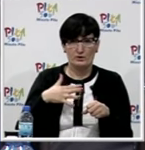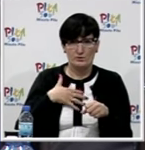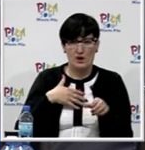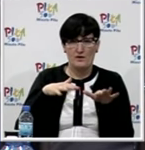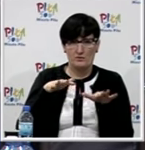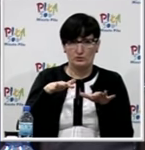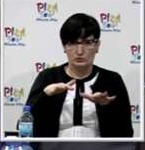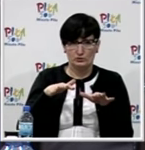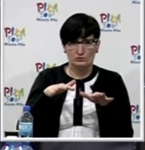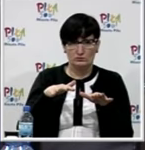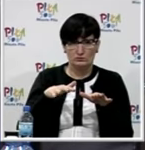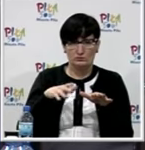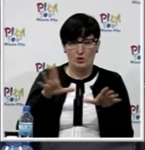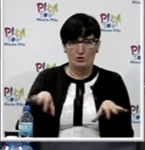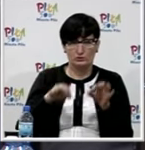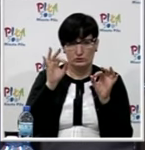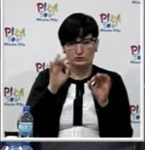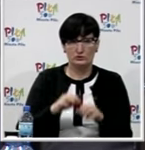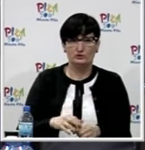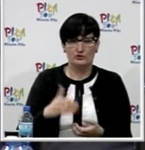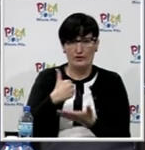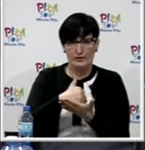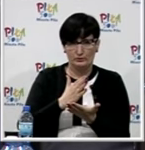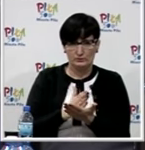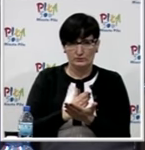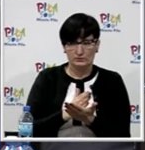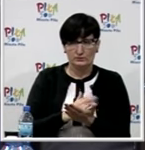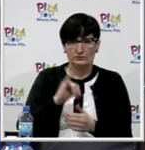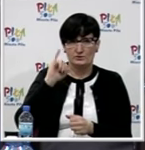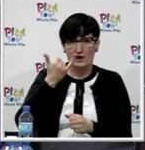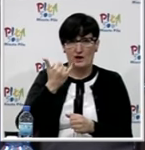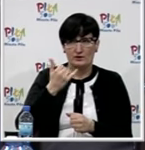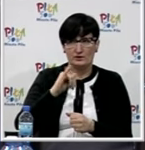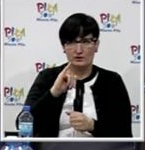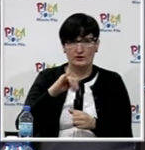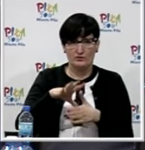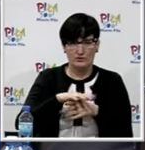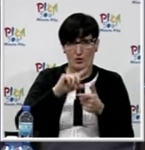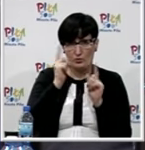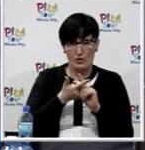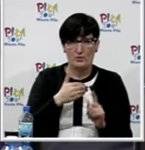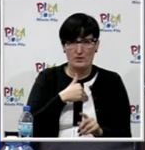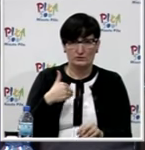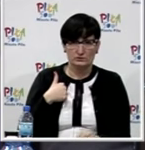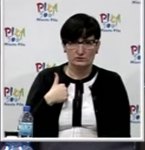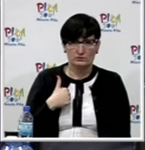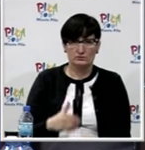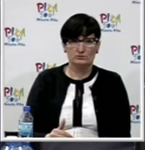osiągnięć na arenie zarówno wojewódzkiej, jak i ogólnopolskiej,